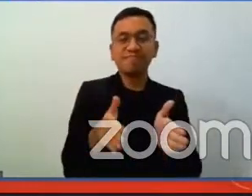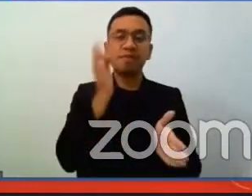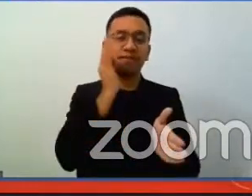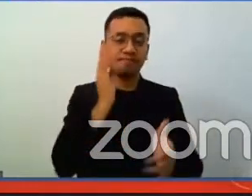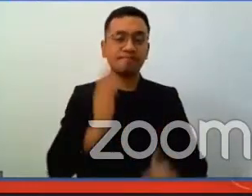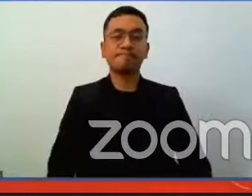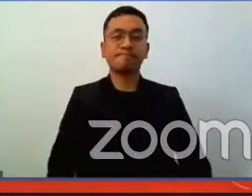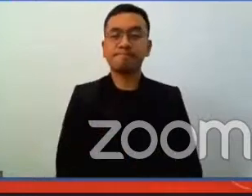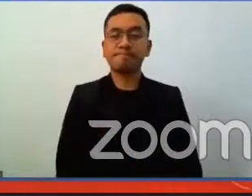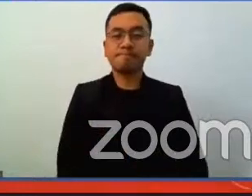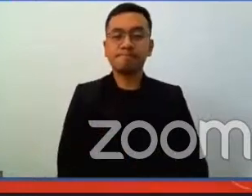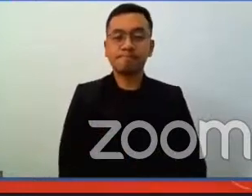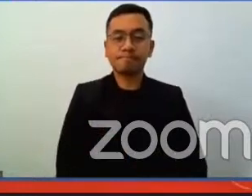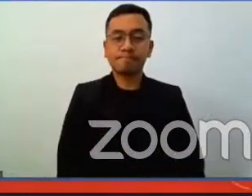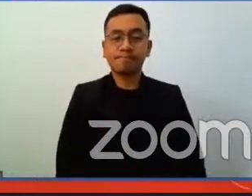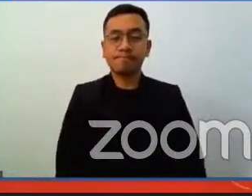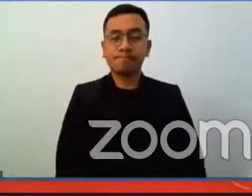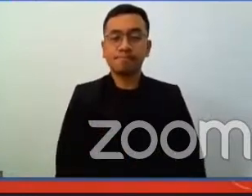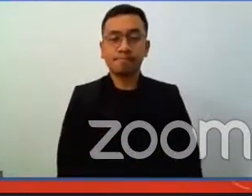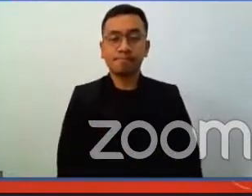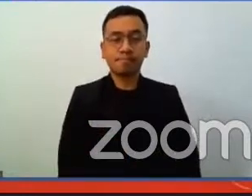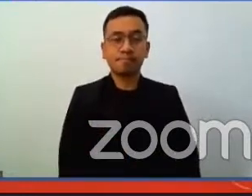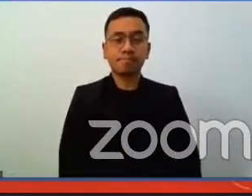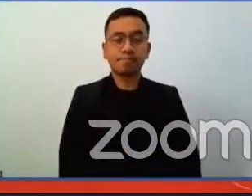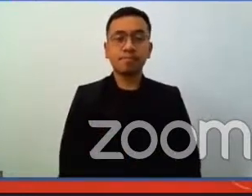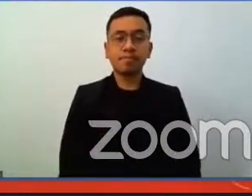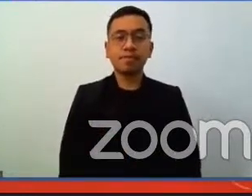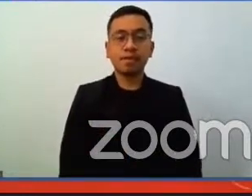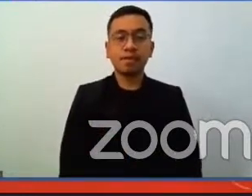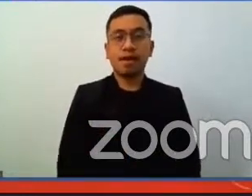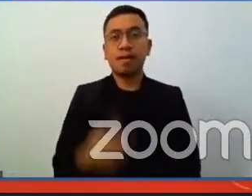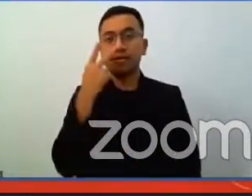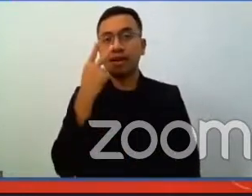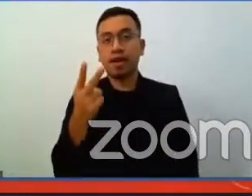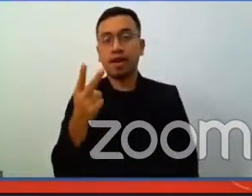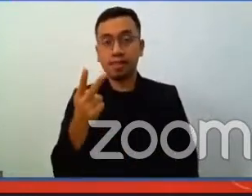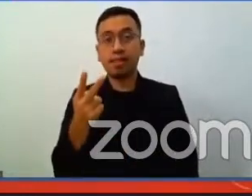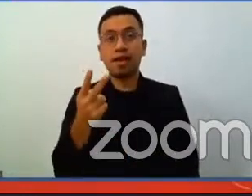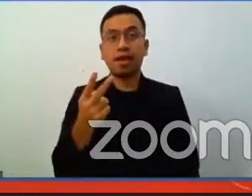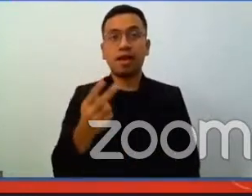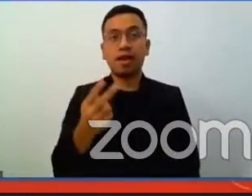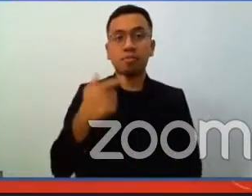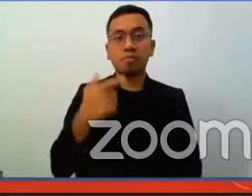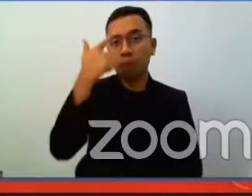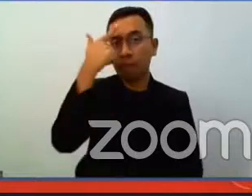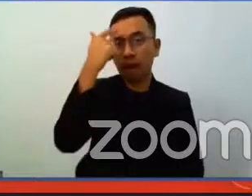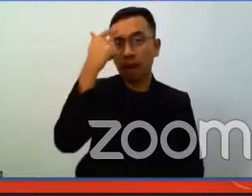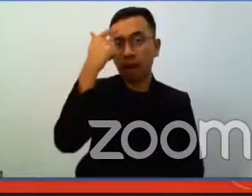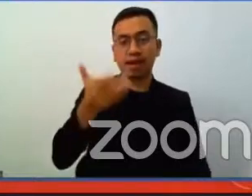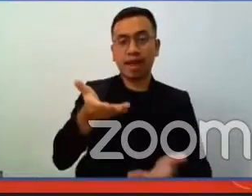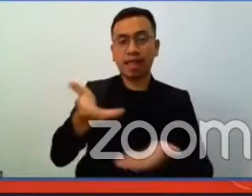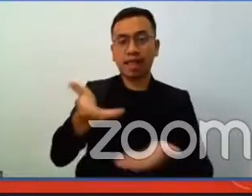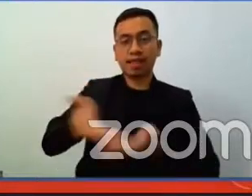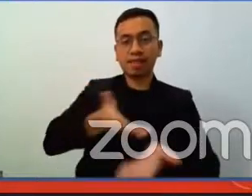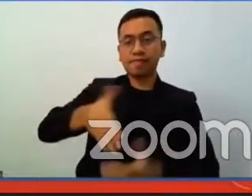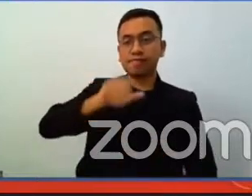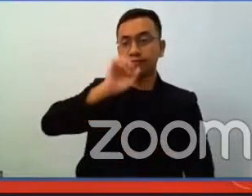memang... kita bisa melihat bahwasannya dengan belajar interaktif yang disampaikan oleh